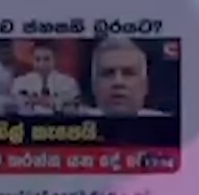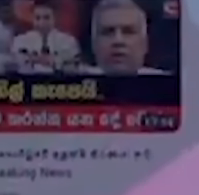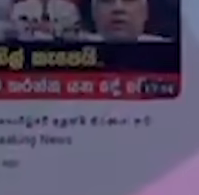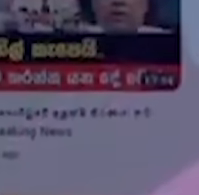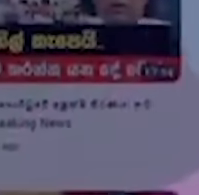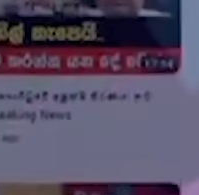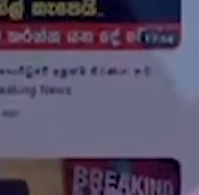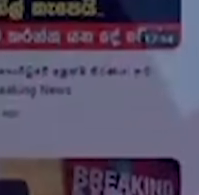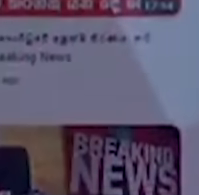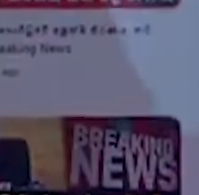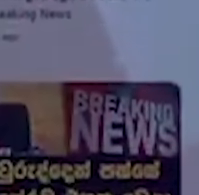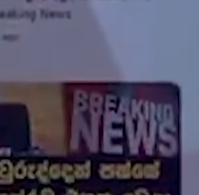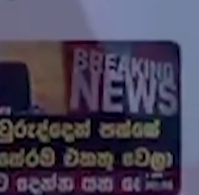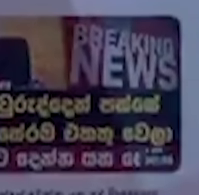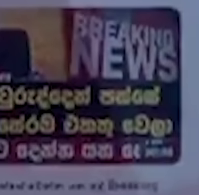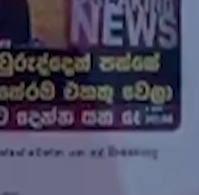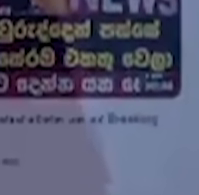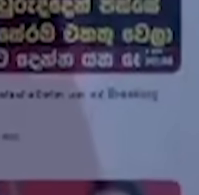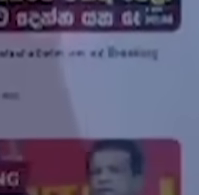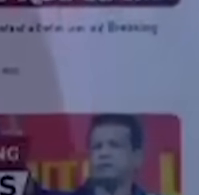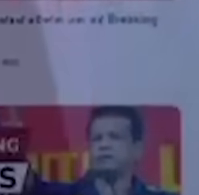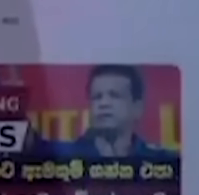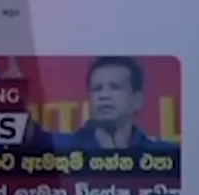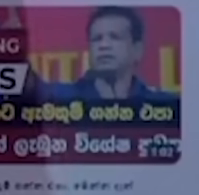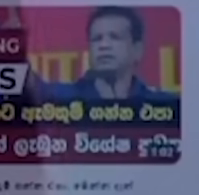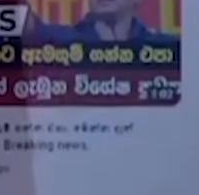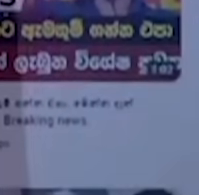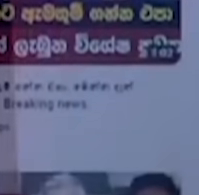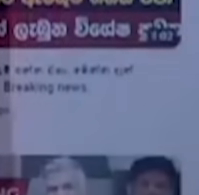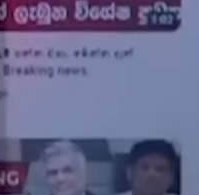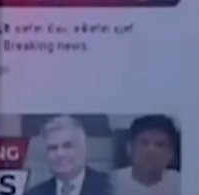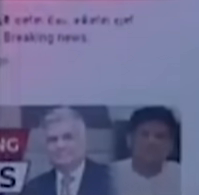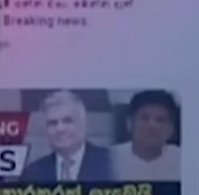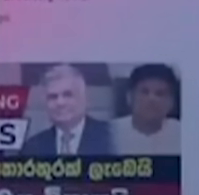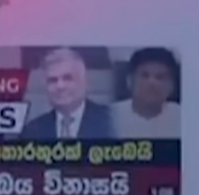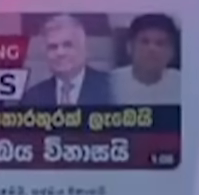C News Apiva, dan subscribe kerana.